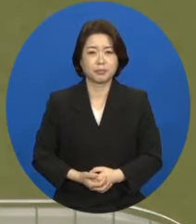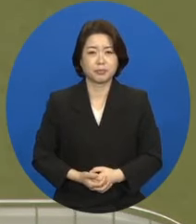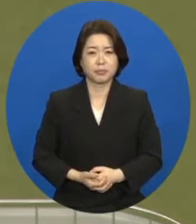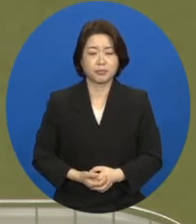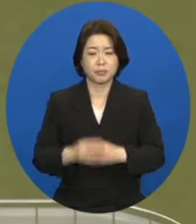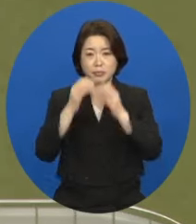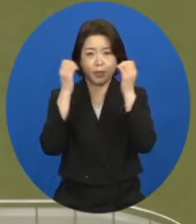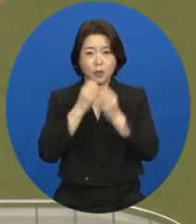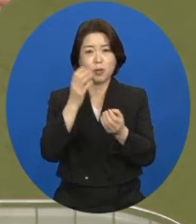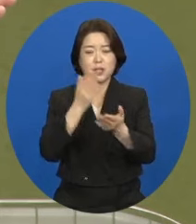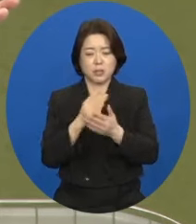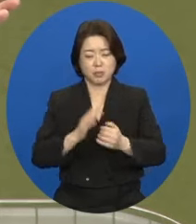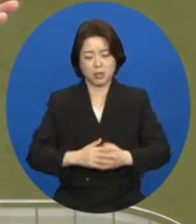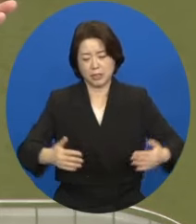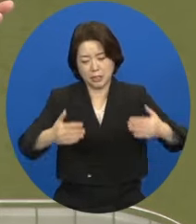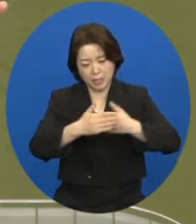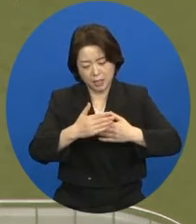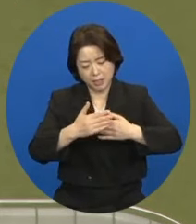오해하지 마십시오. 남자입니다.